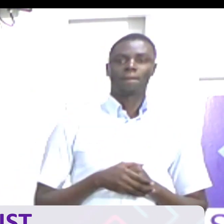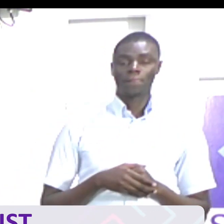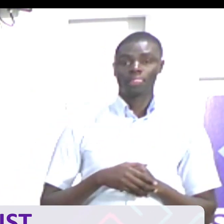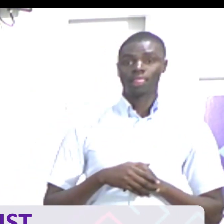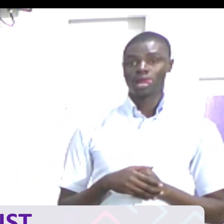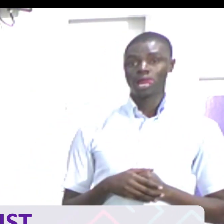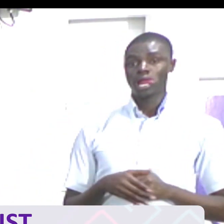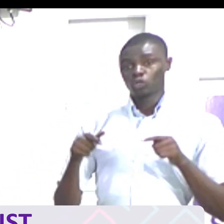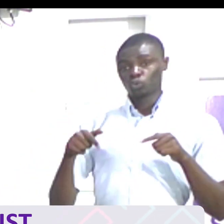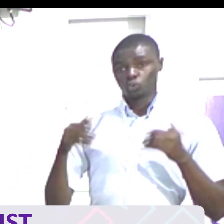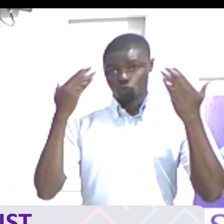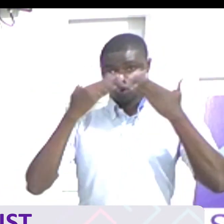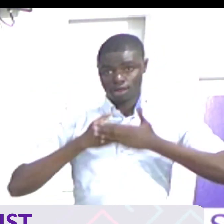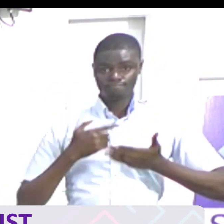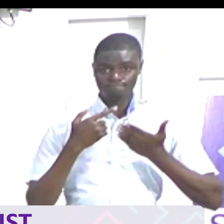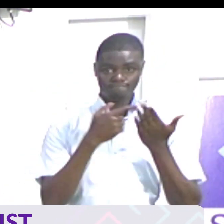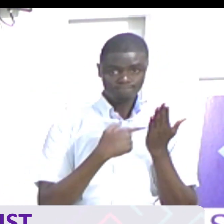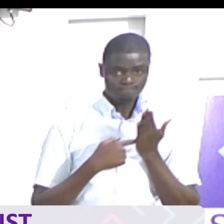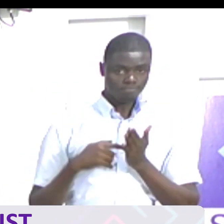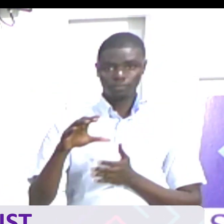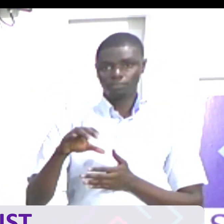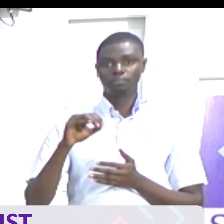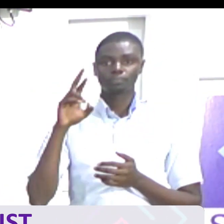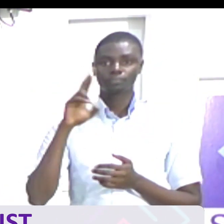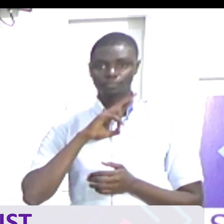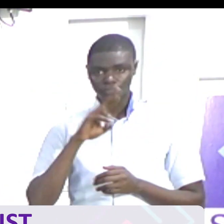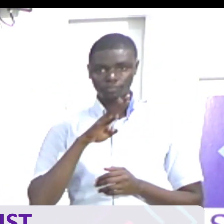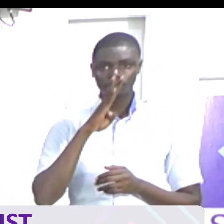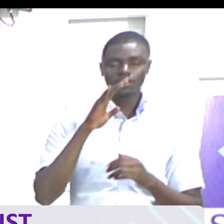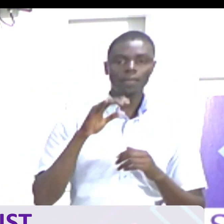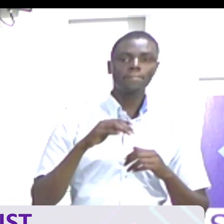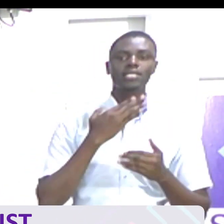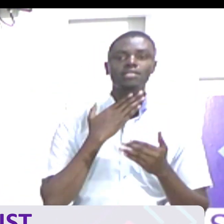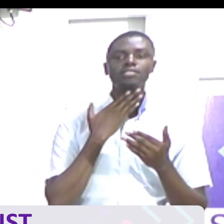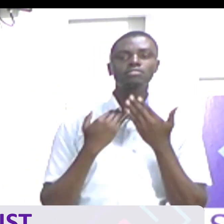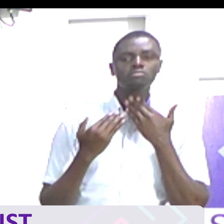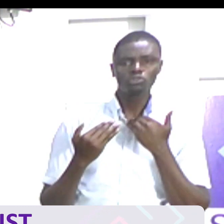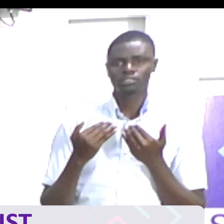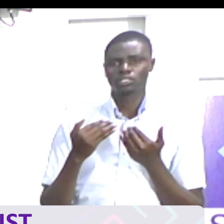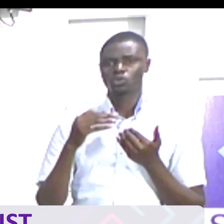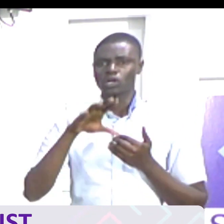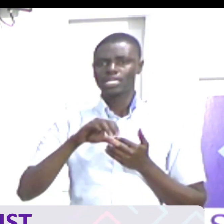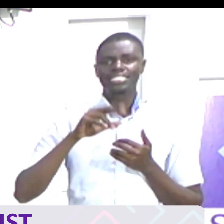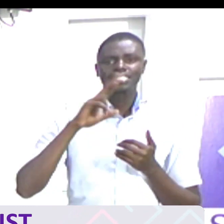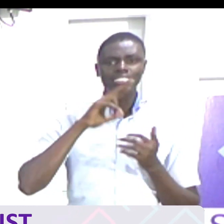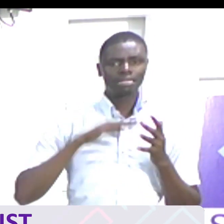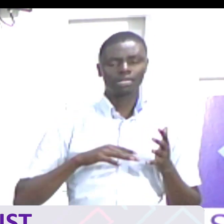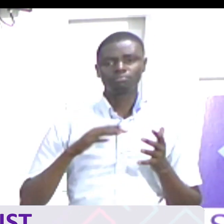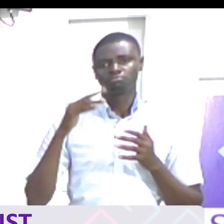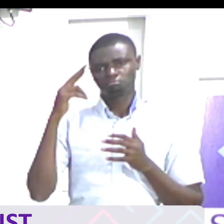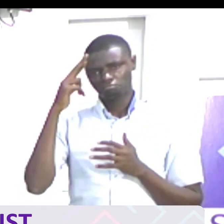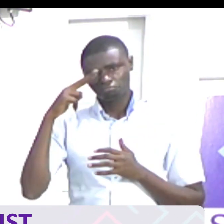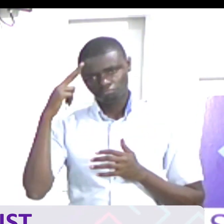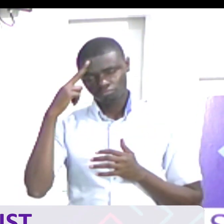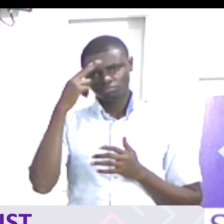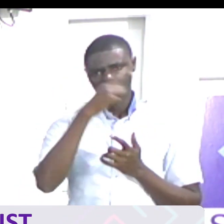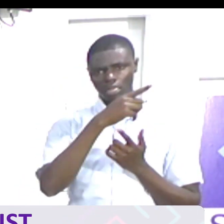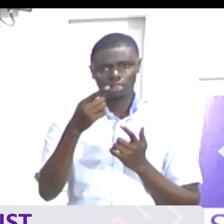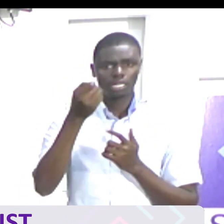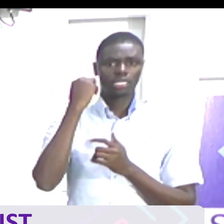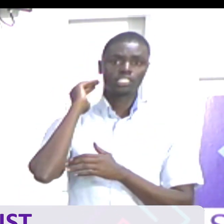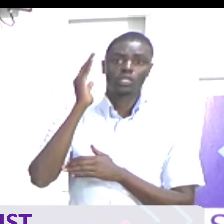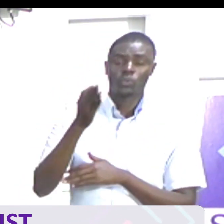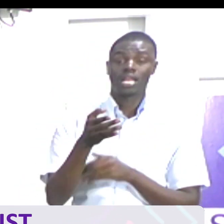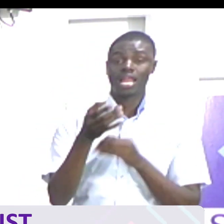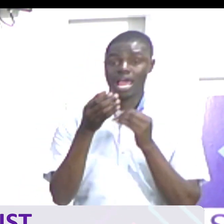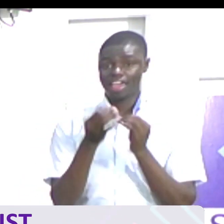like to hear, because tonight we're talking about, you know, taking risk, being curious, and to risk pale nje unaelewa. All the risk takers pale nje unaelewa.